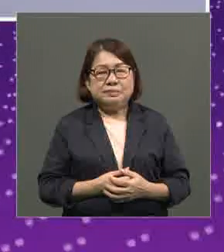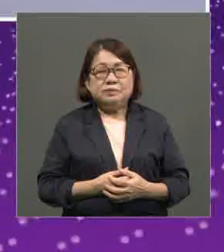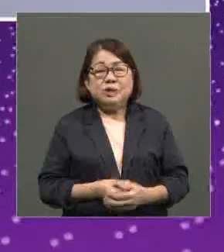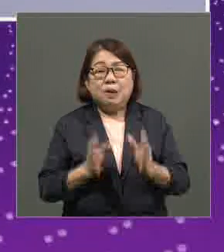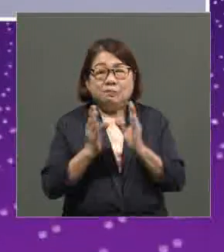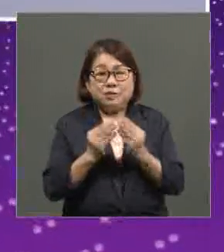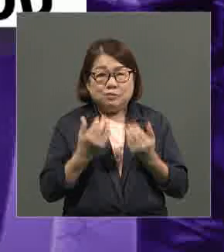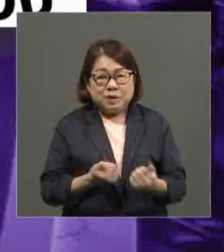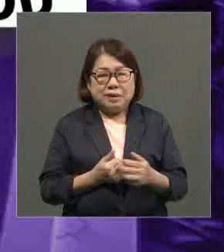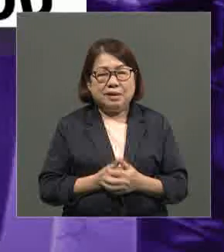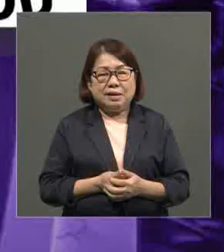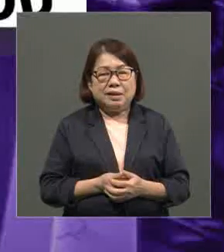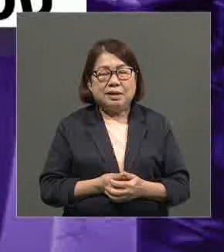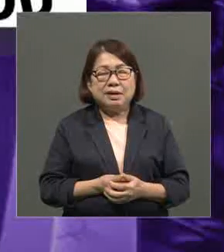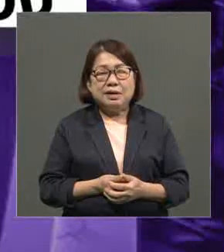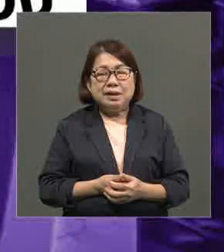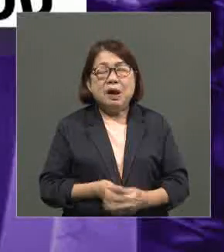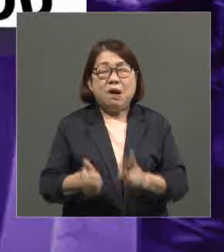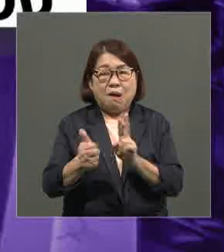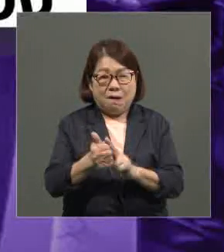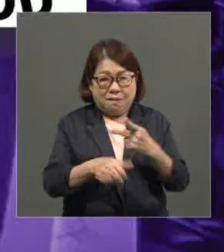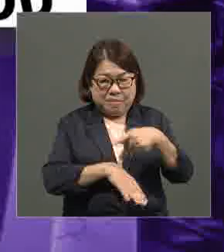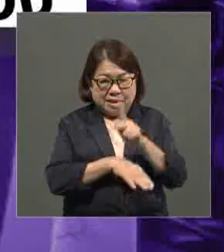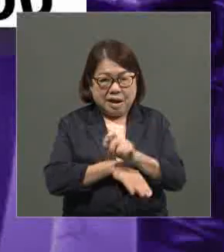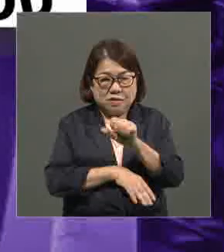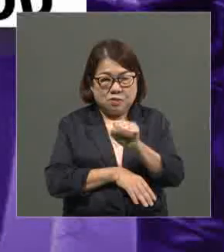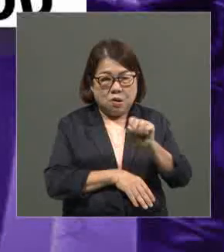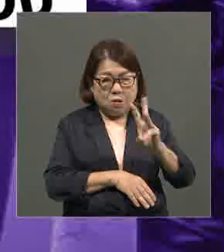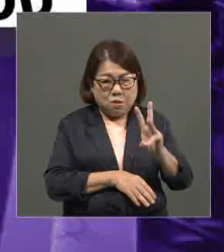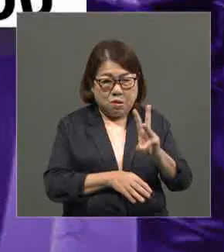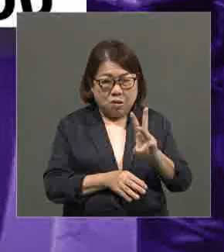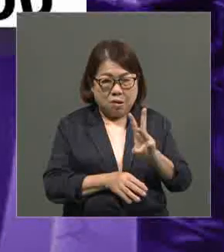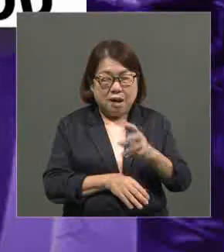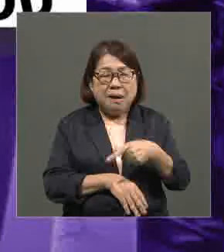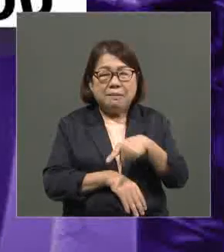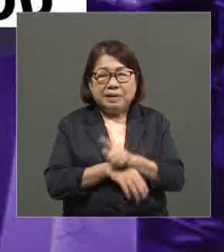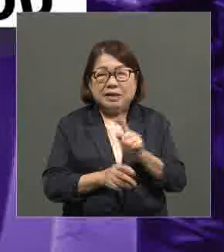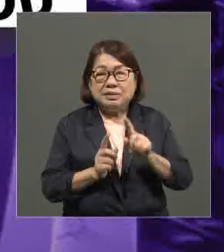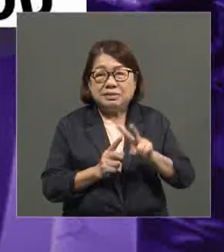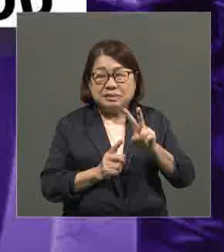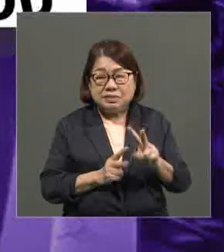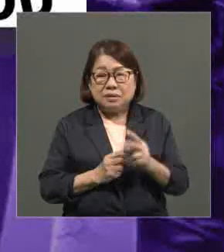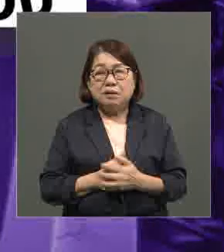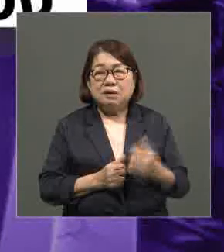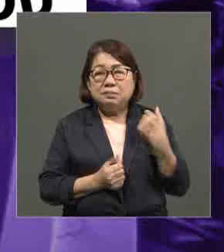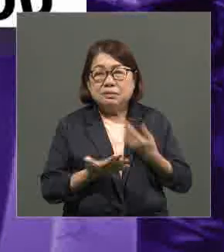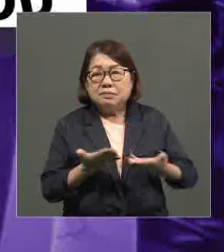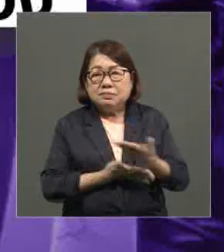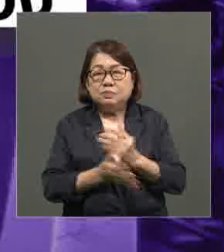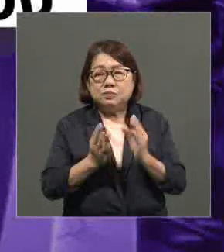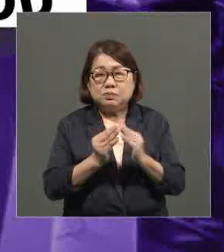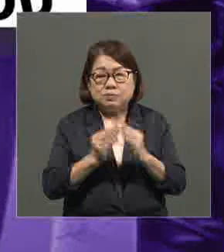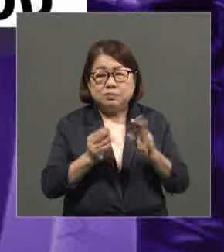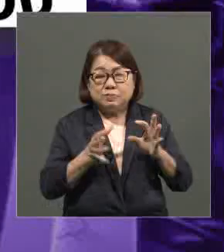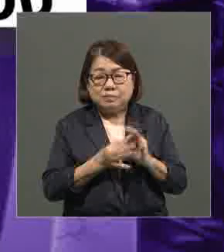ประชุมวันนี้ครับคุณบุญส่งน้อยโสภณรองประธานวุฒิสภาคนที่ 2ครับได้อ่านสรุปนะฮะผลการดำเนินงานด้านนิติบัญญัติ